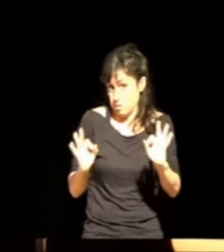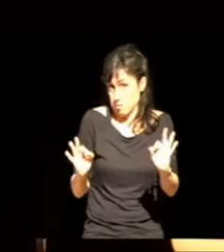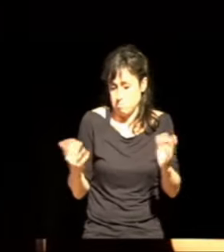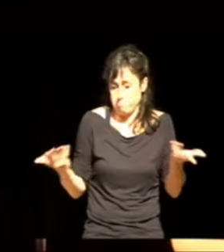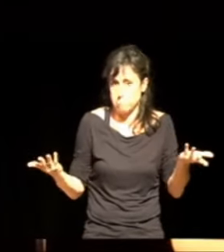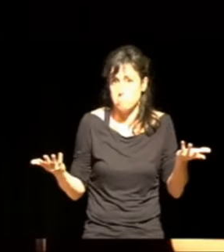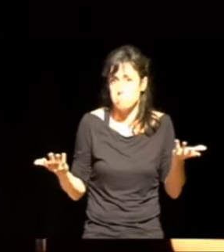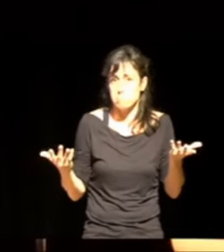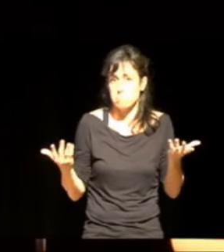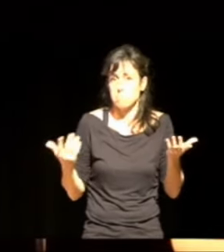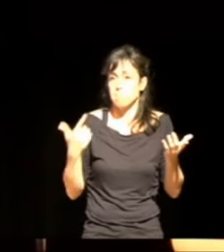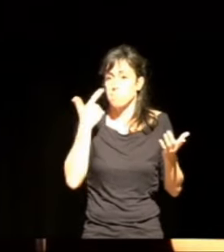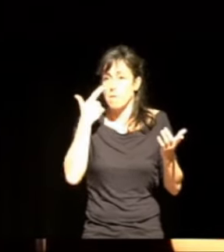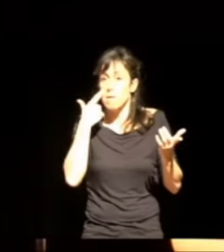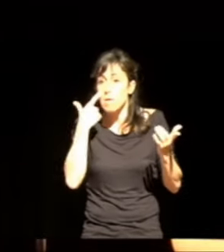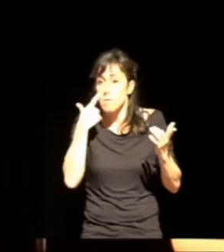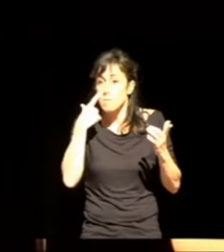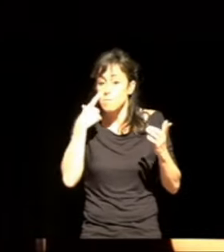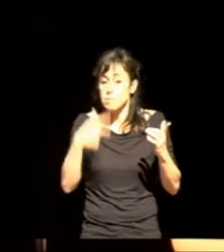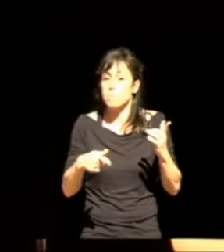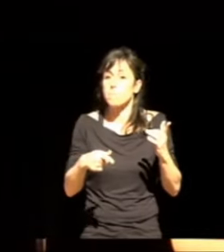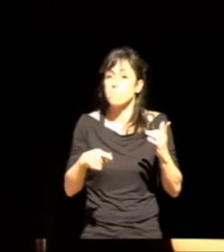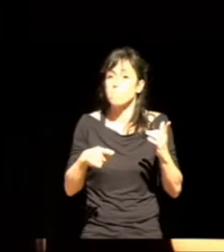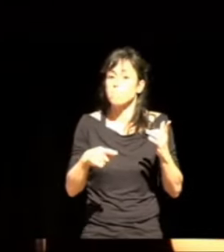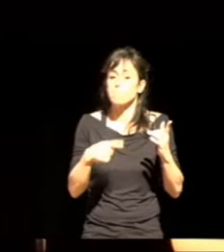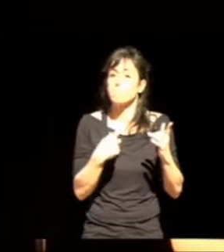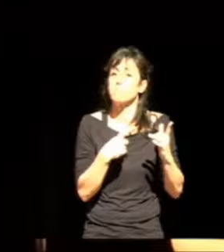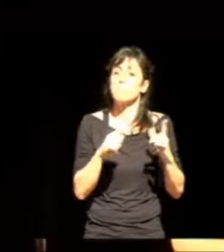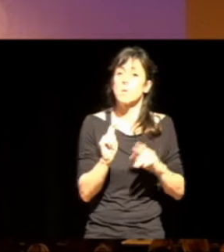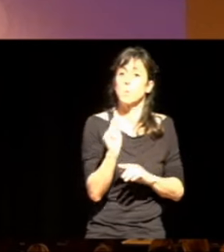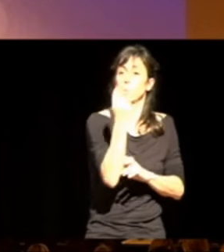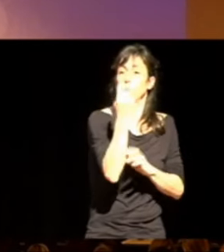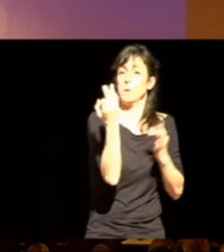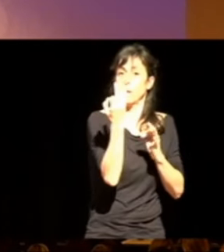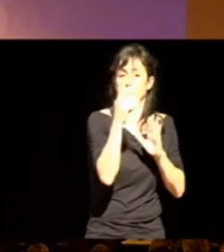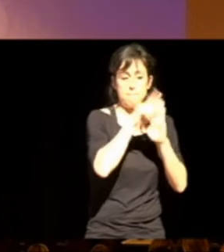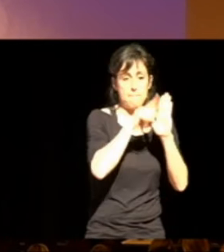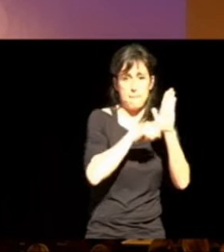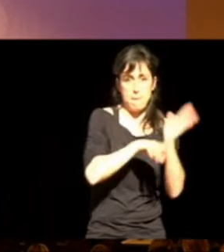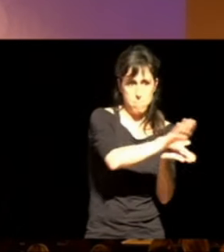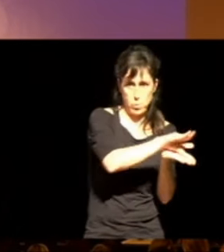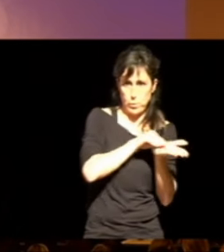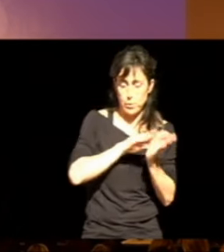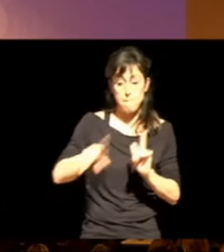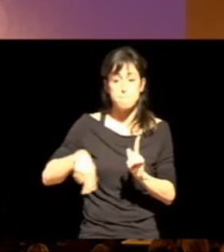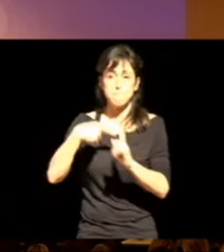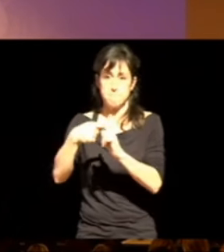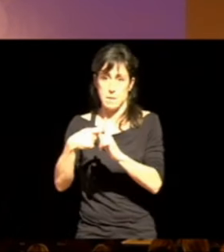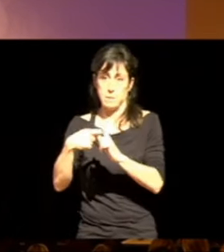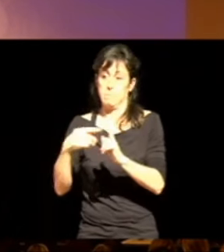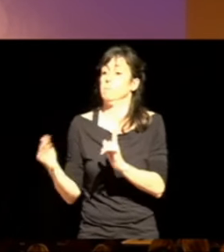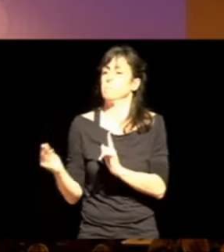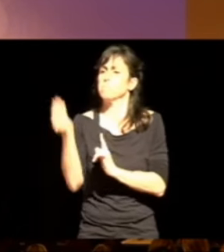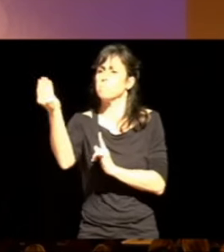bai, lorpenei eta hobetzeko eremu eta aspektuei buruzko informazioaren jasoketa, bai? Hobetzeko ebaluatu behar